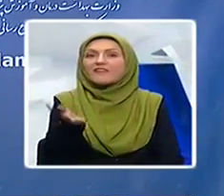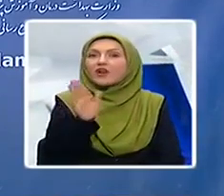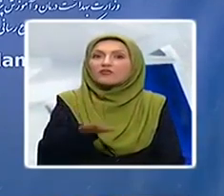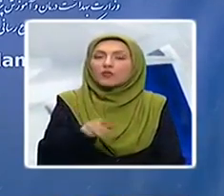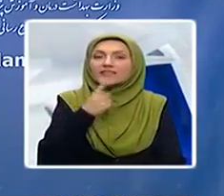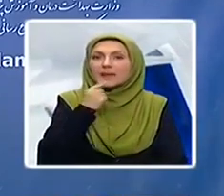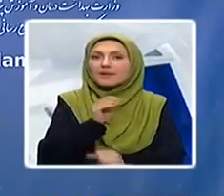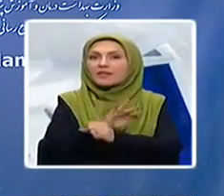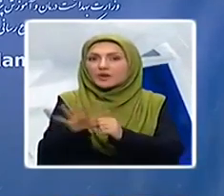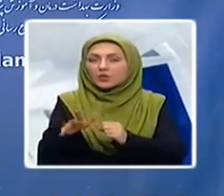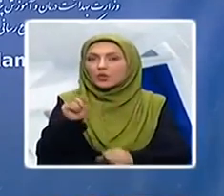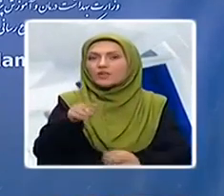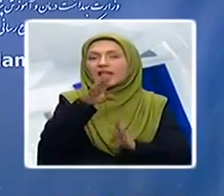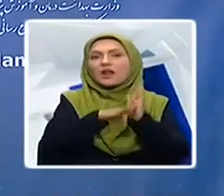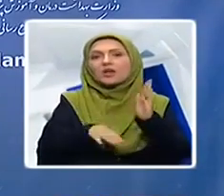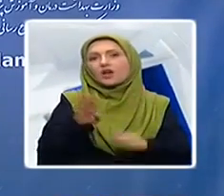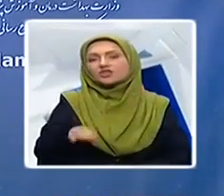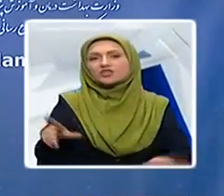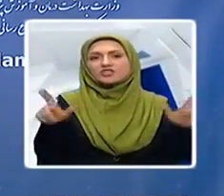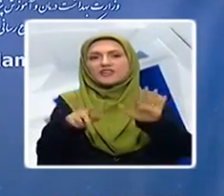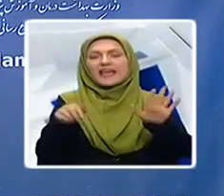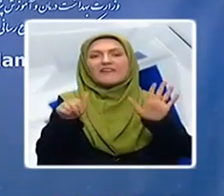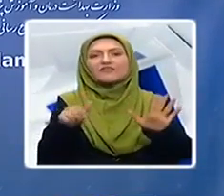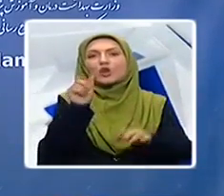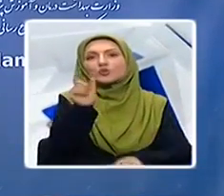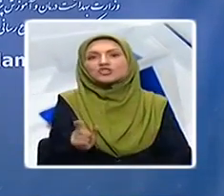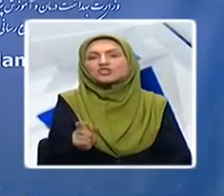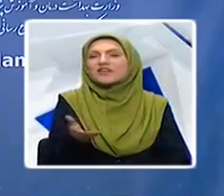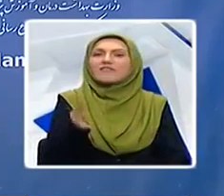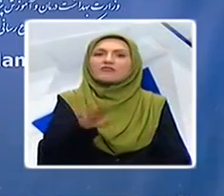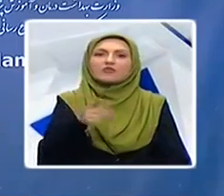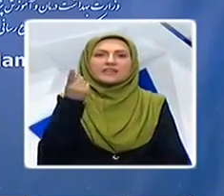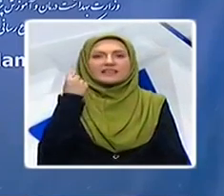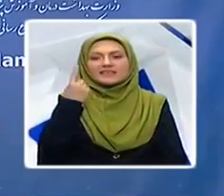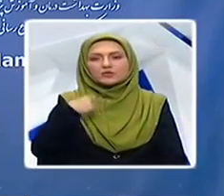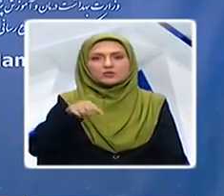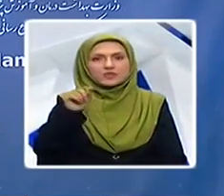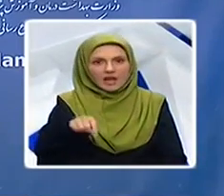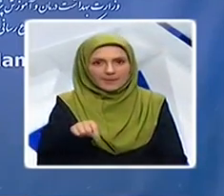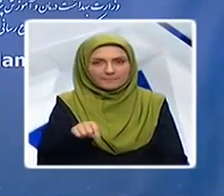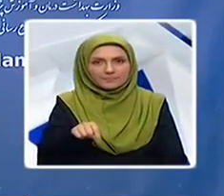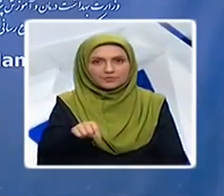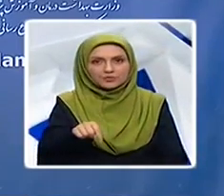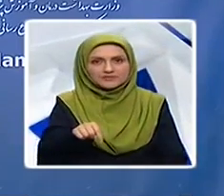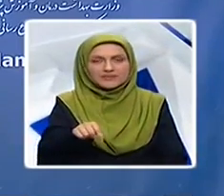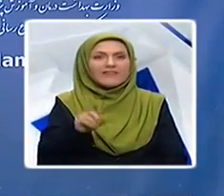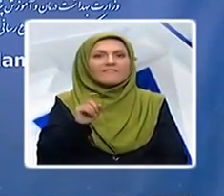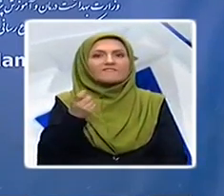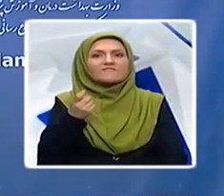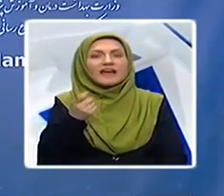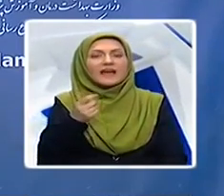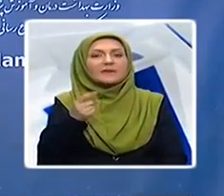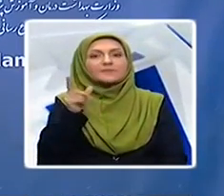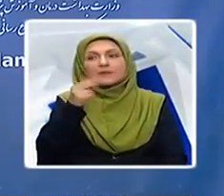به بیماری رو داشتیم. 76 مورد گزارش در سراسر کشور فوت ناشی از ابتلا به بیماری است و با در